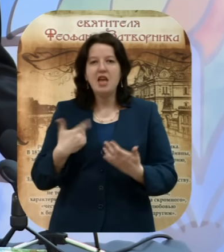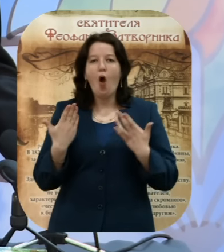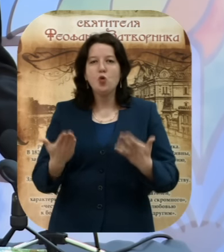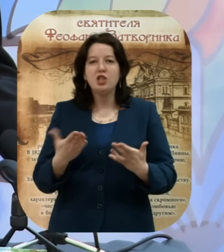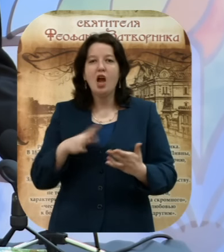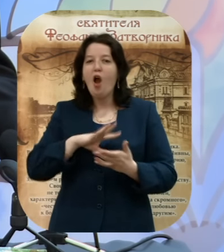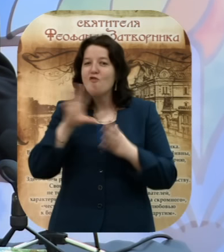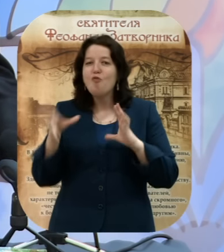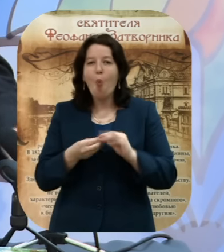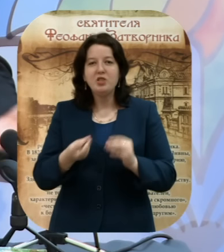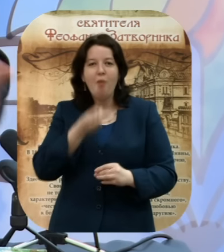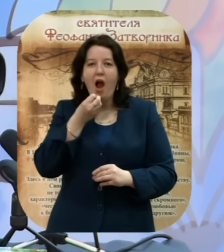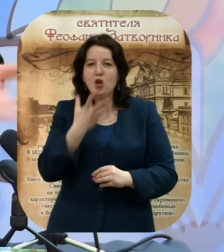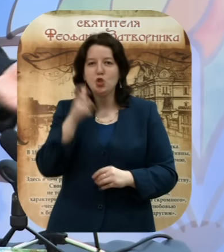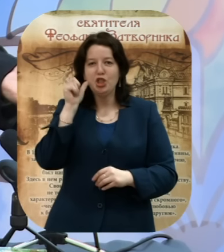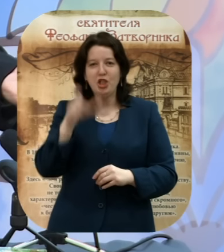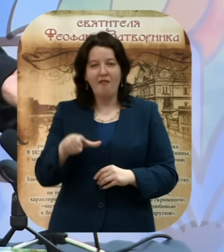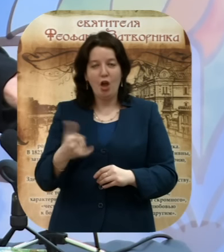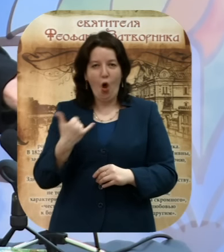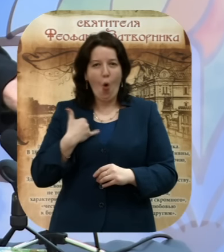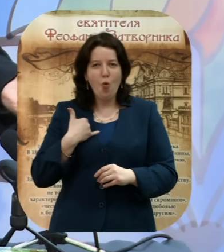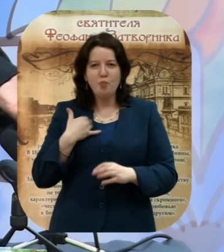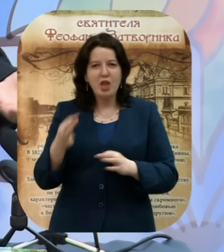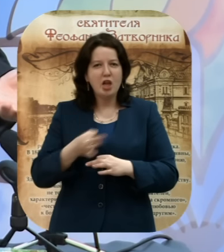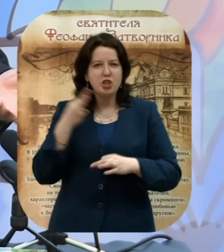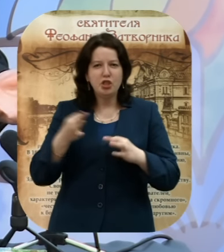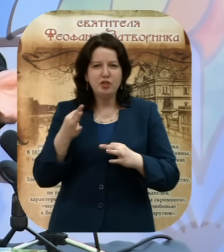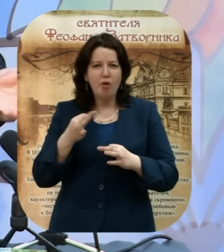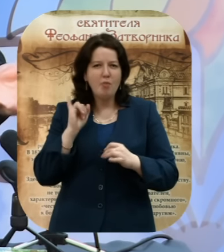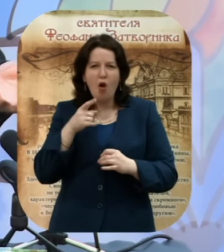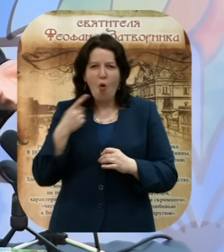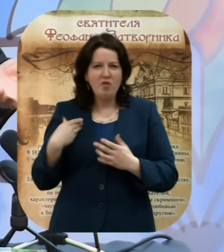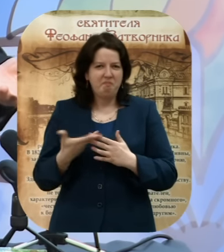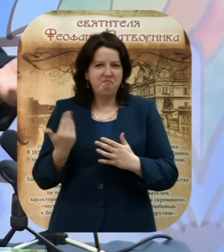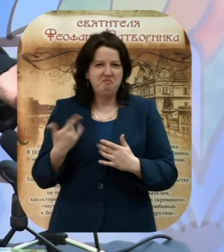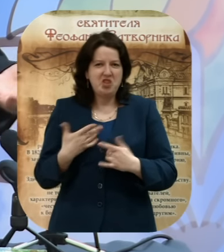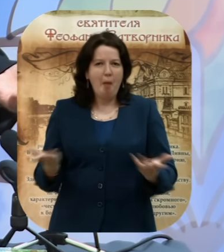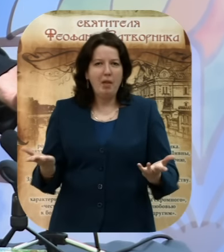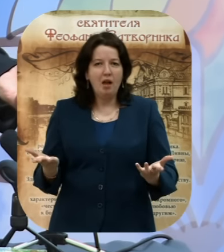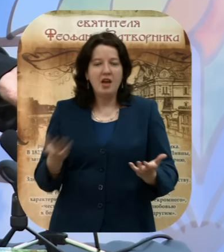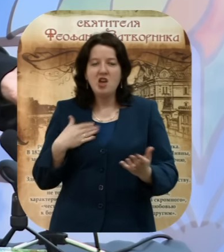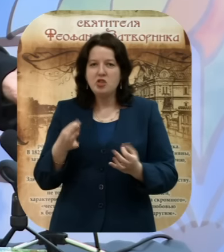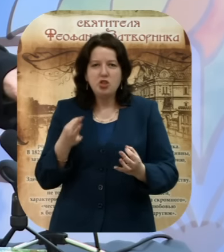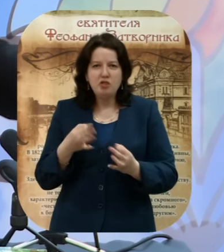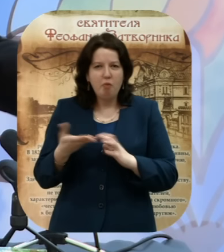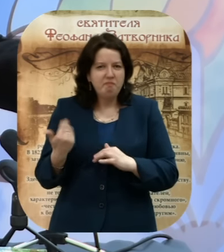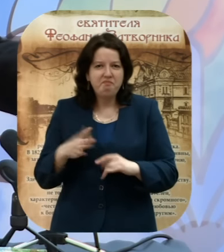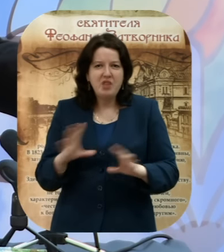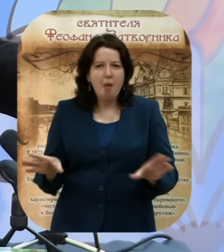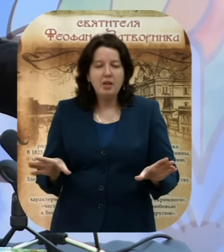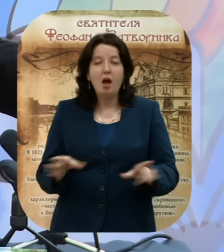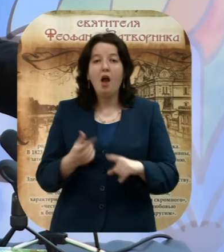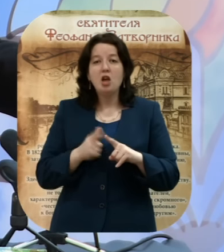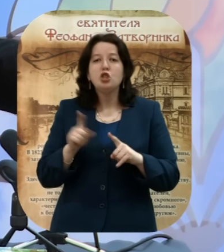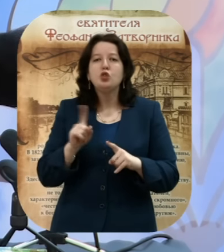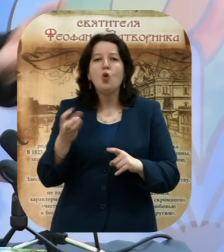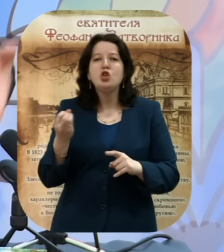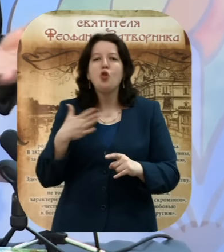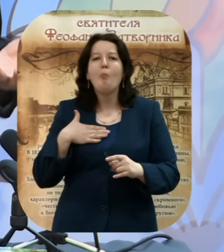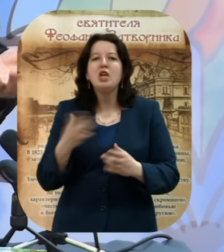общем, хороший человек, у меня ничего дурного за мной не числится, не стоит. Что еще мне